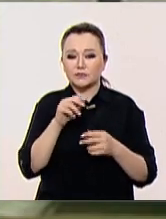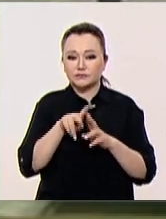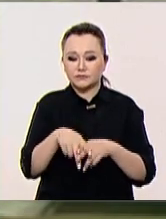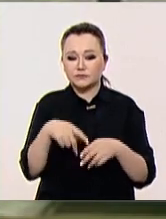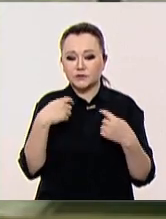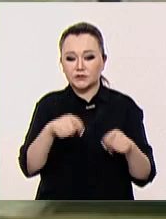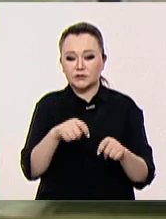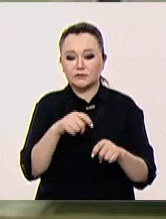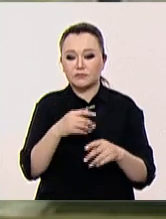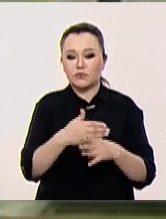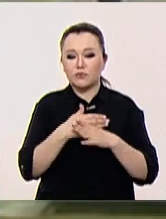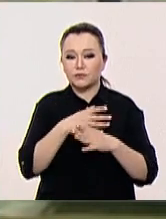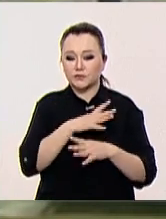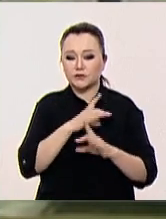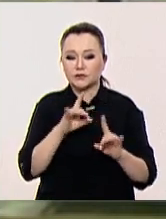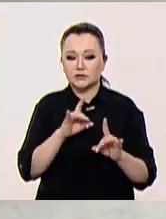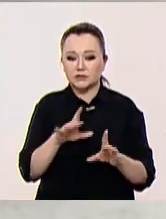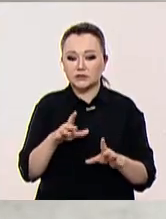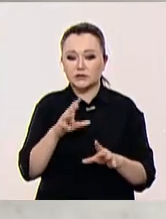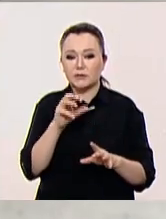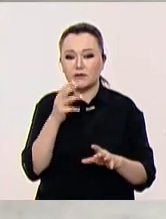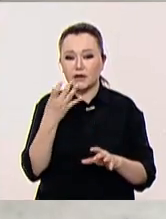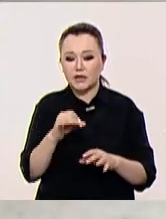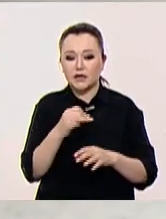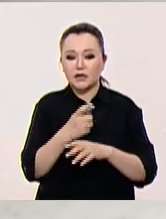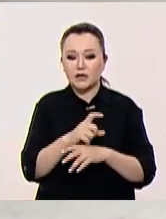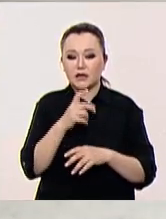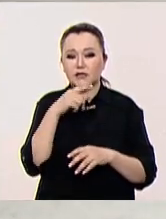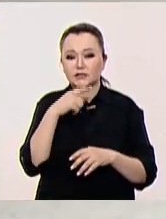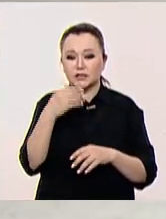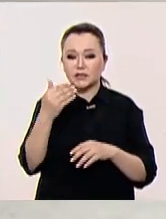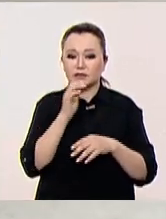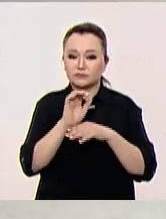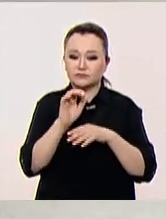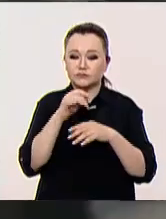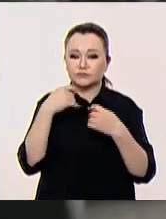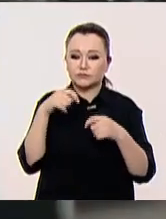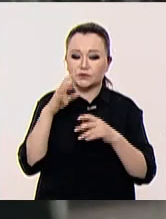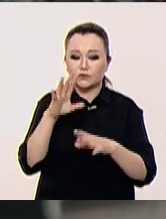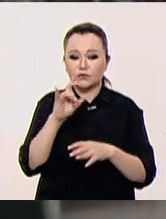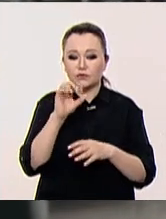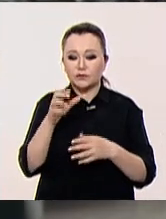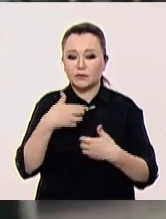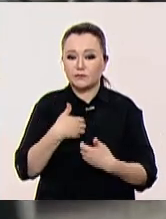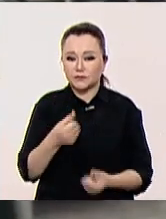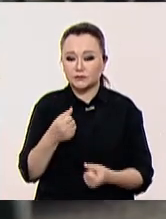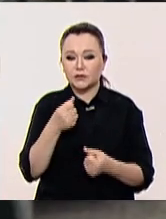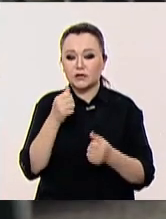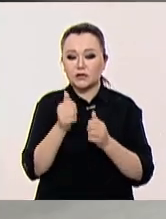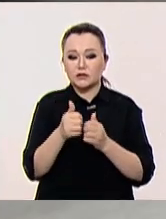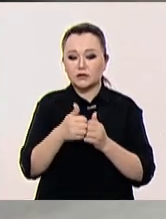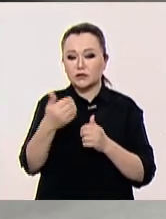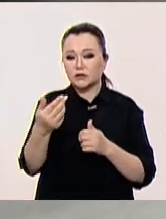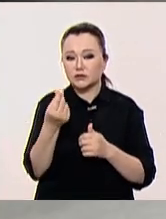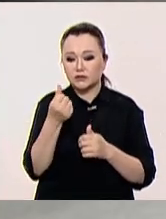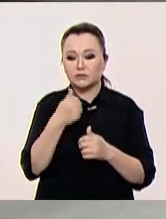сатқызғаны ықпал етті, дейді сарапшы Сапарбай Жұбаев. Енді Ресей экспорттың есеп айырымын тек рубльмен ғана қабылдайтын болса, көрші елдің